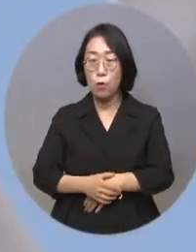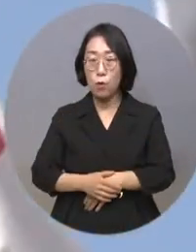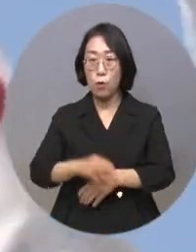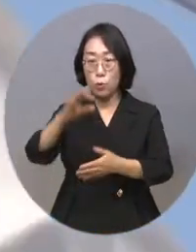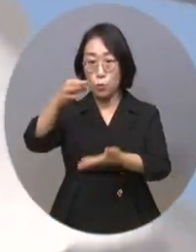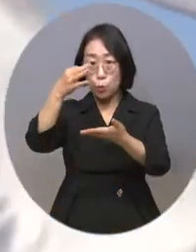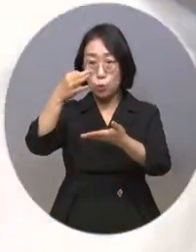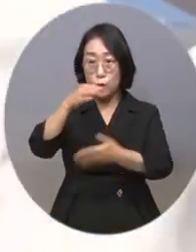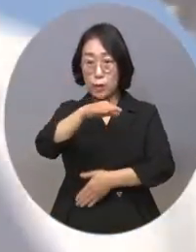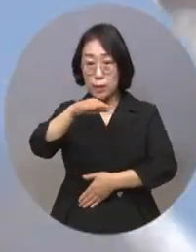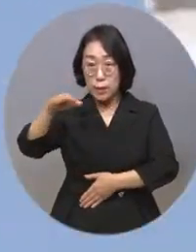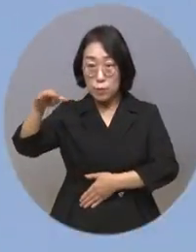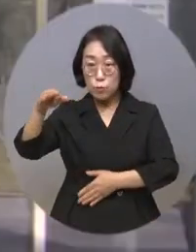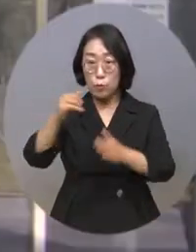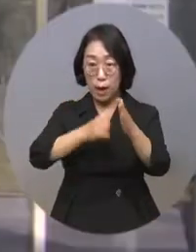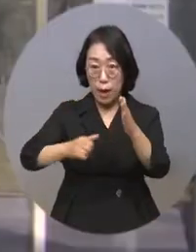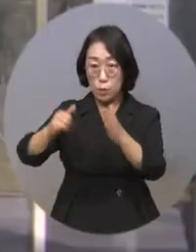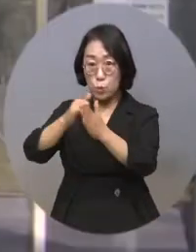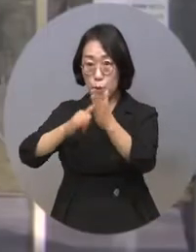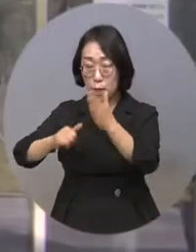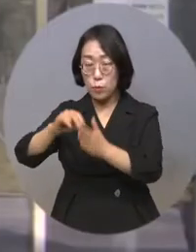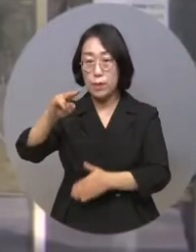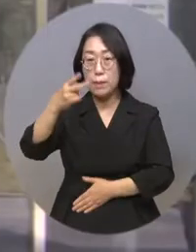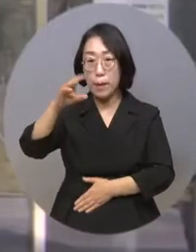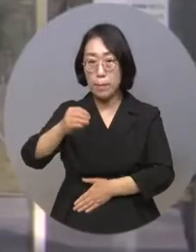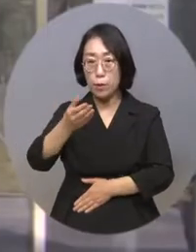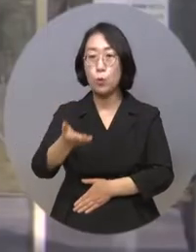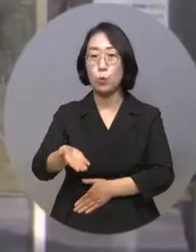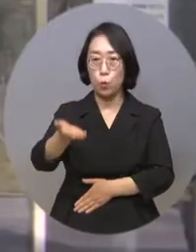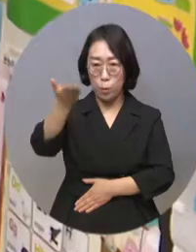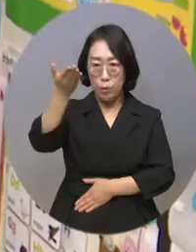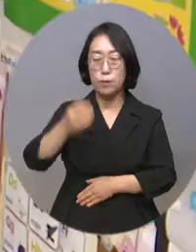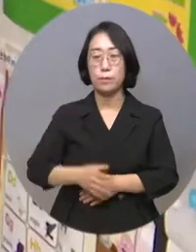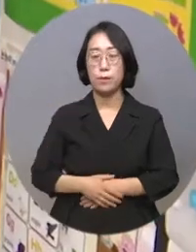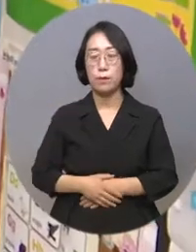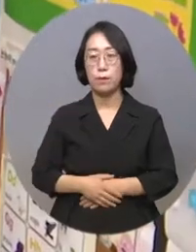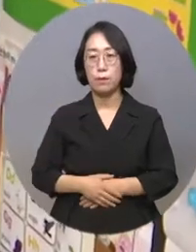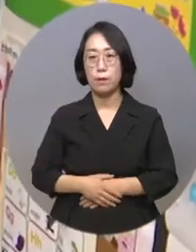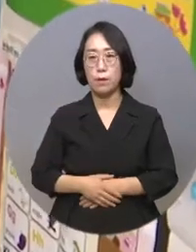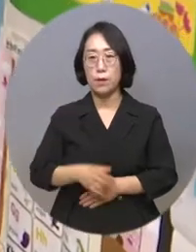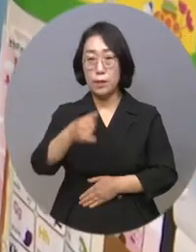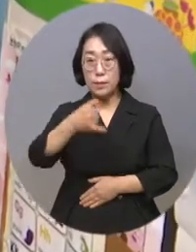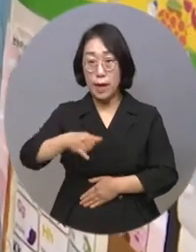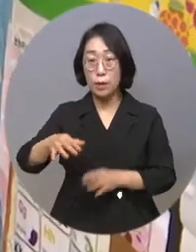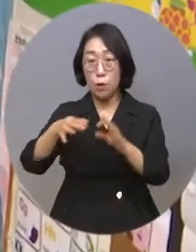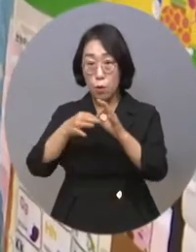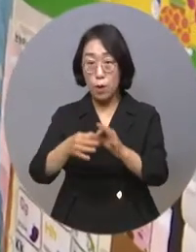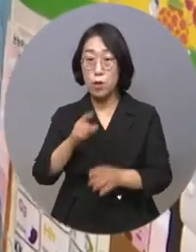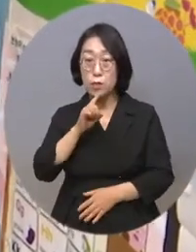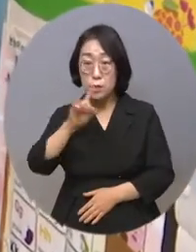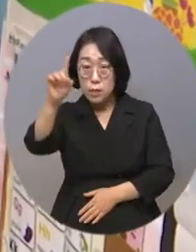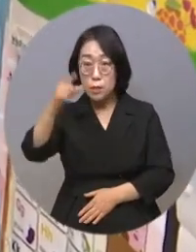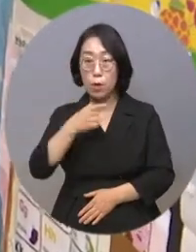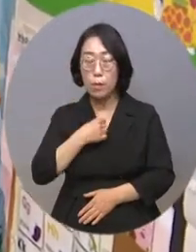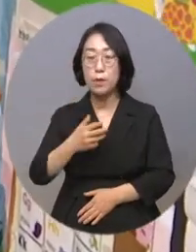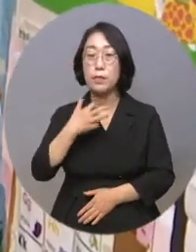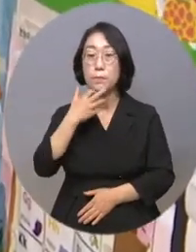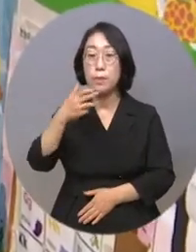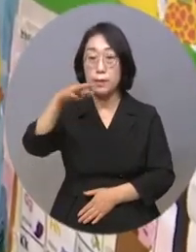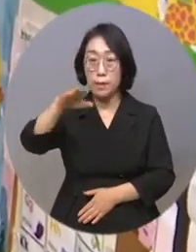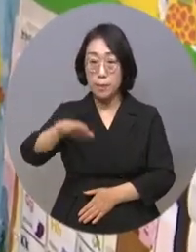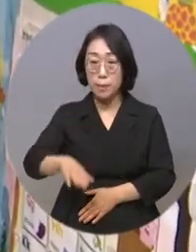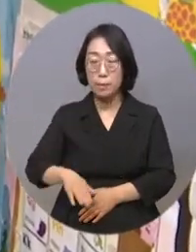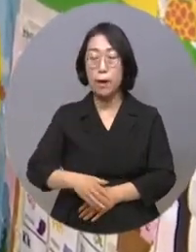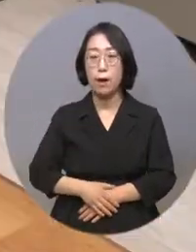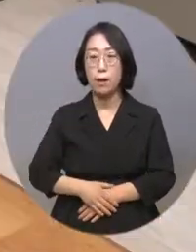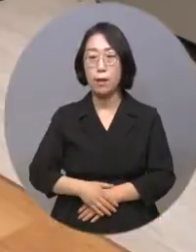기준 금액을 가구 유형별로 200만 원씩 상향했습니다. 자녀 장려금을 신청하려면 18세 미만 자녀를